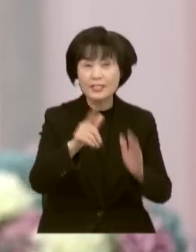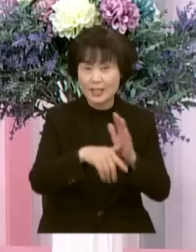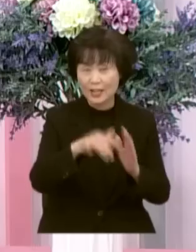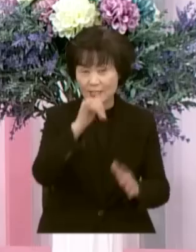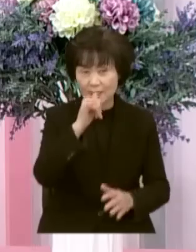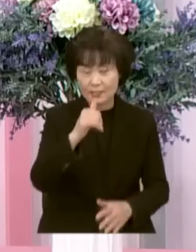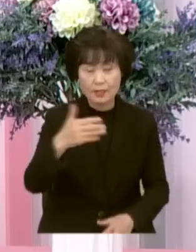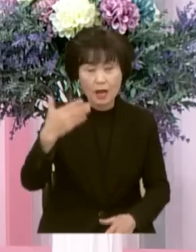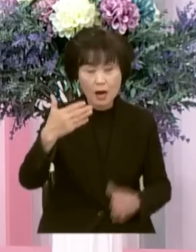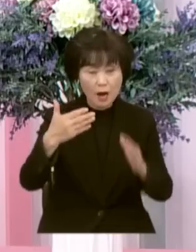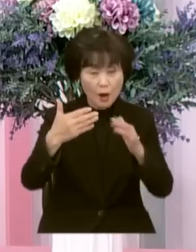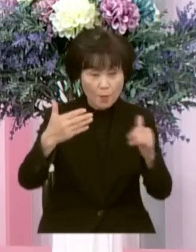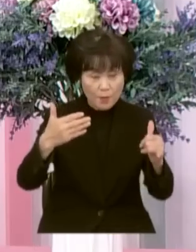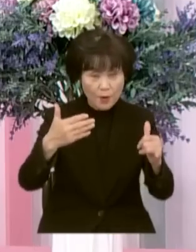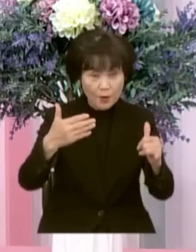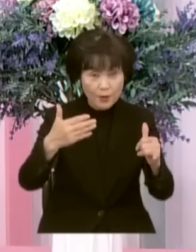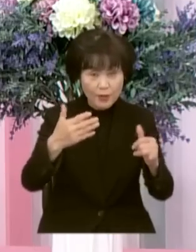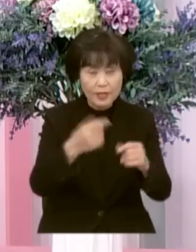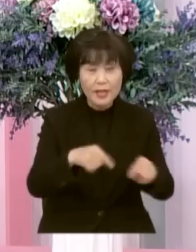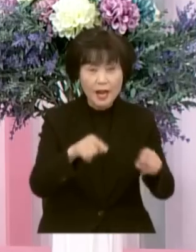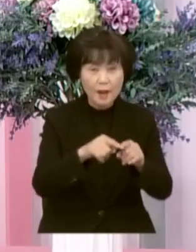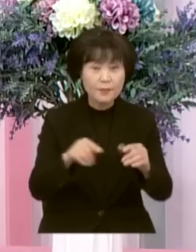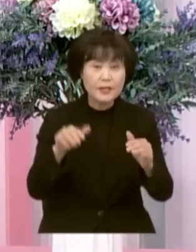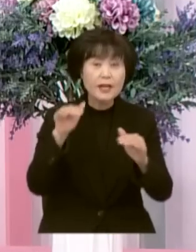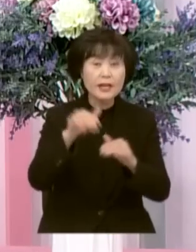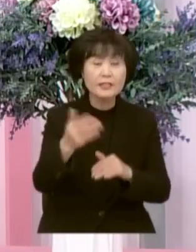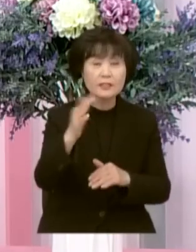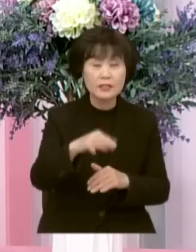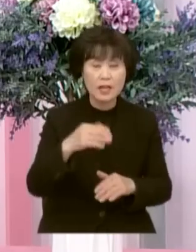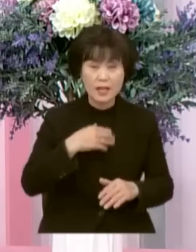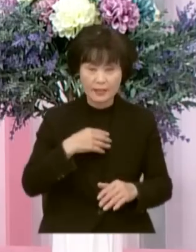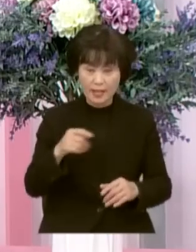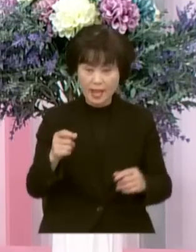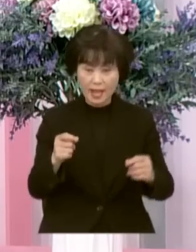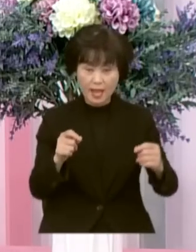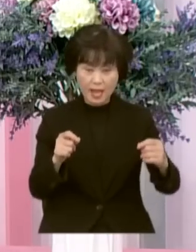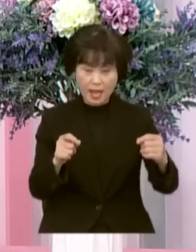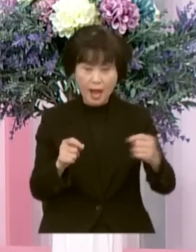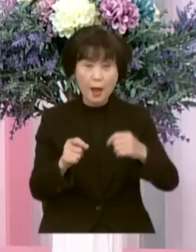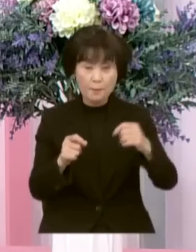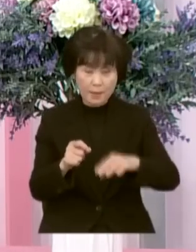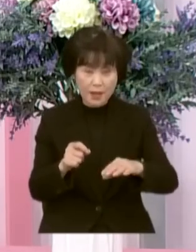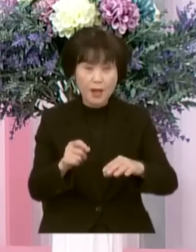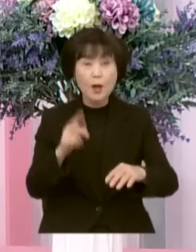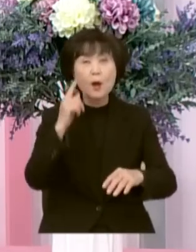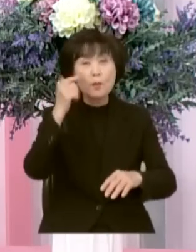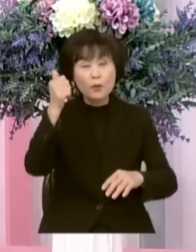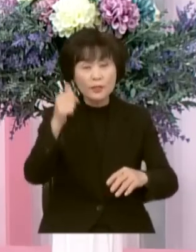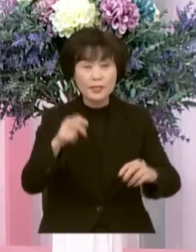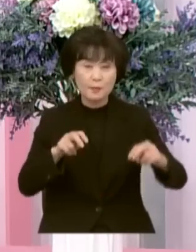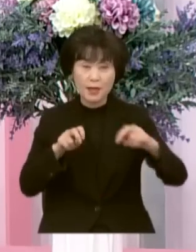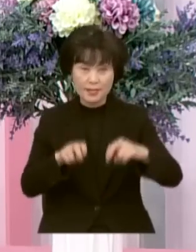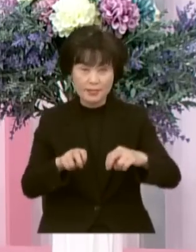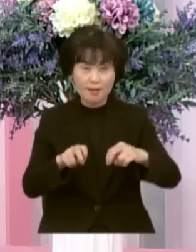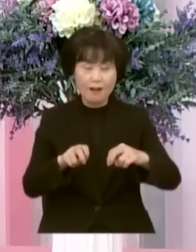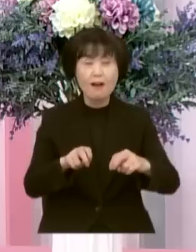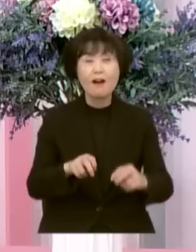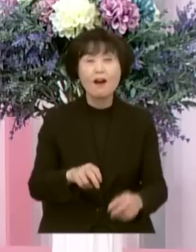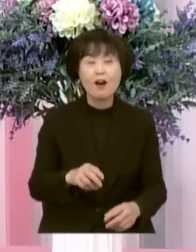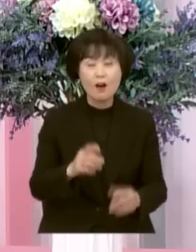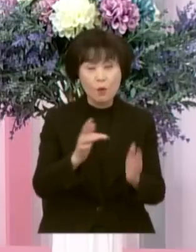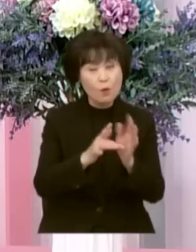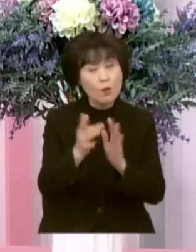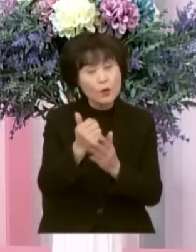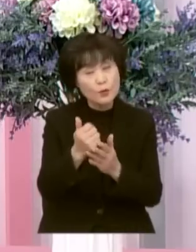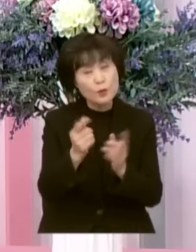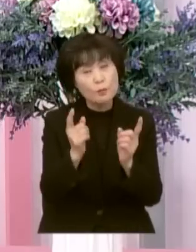나서 9명이 갔는데 제 맞은편에 목사님이 앉으시는 거예요. 그러면서 예수님을 어떻게 만났느냐 하면서